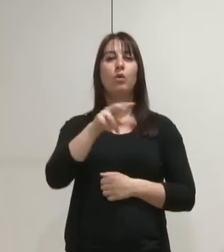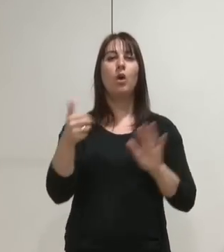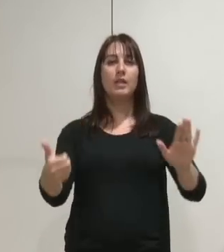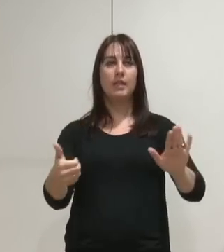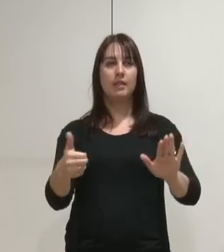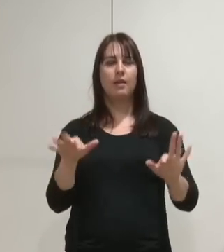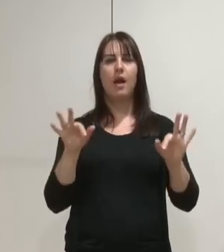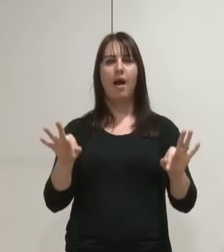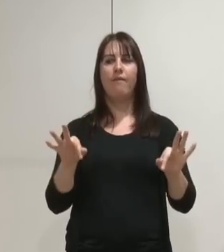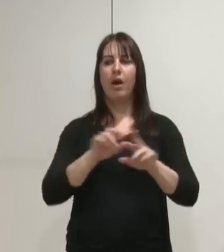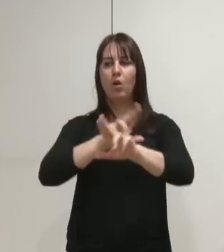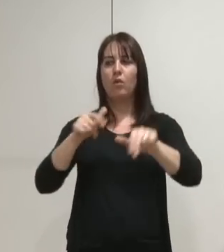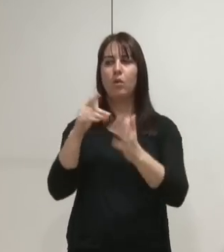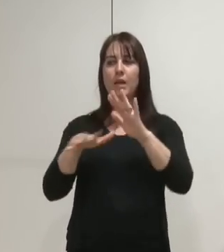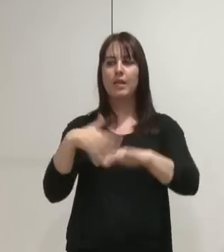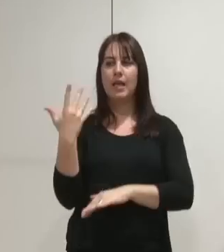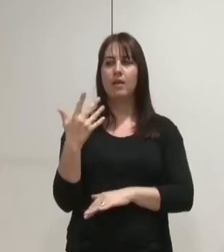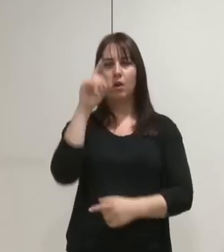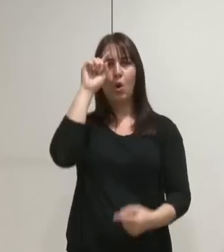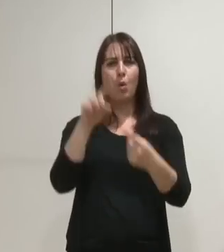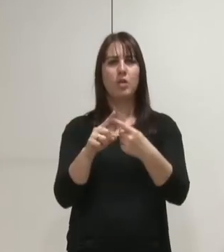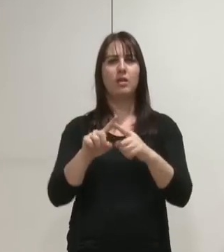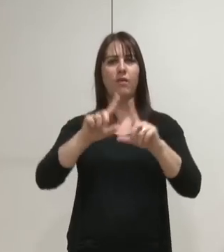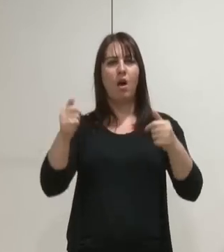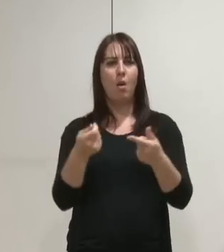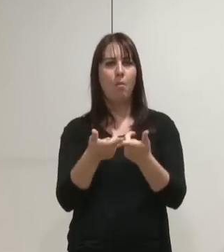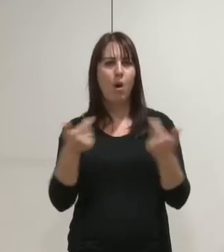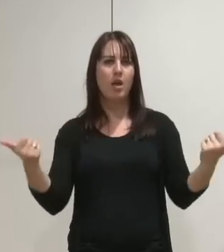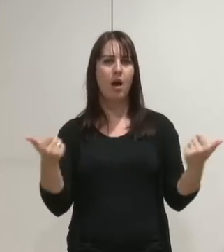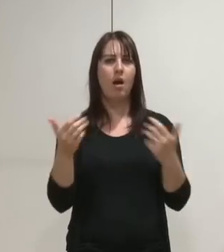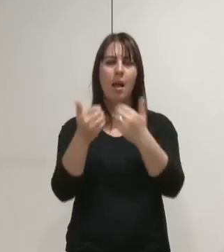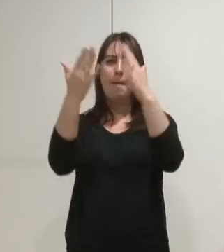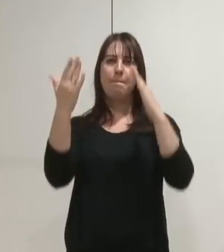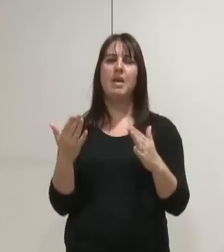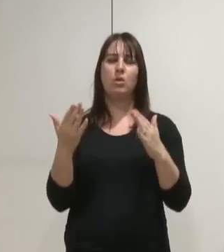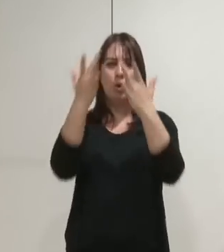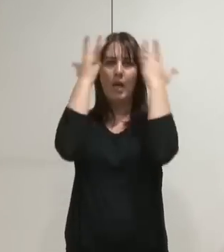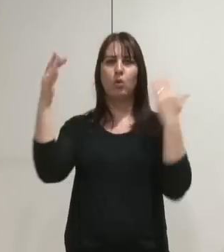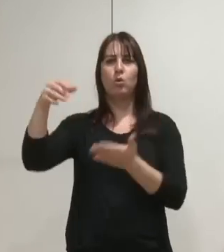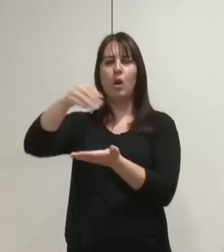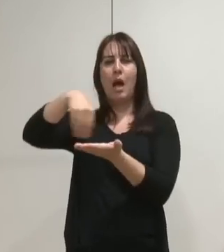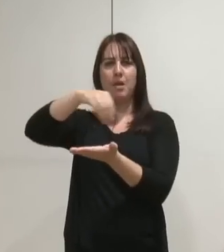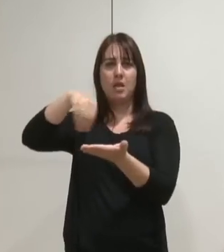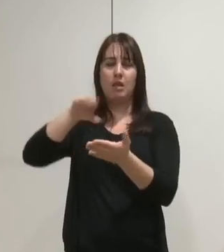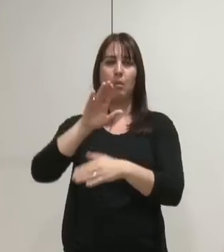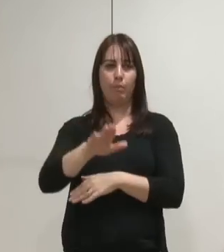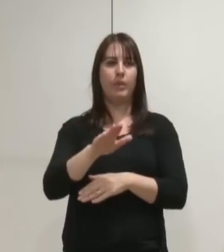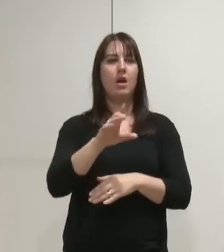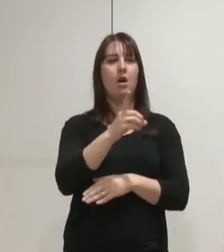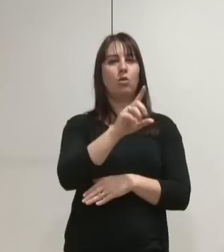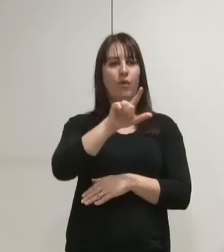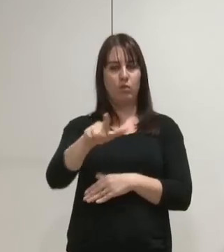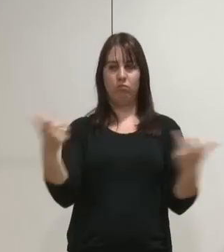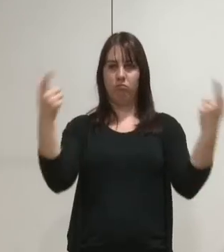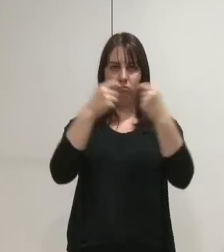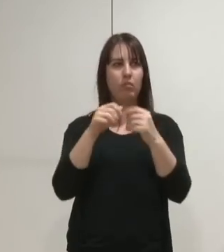il s'agit de la convention 2015 d'objectif et de moyens avec la maison de la culture arménienne Grenoble Dauphiné qui ne prend pas part au